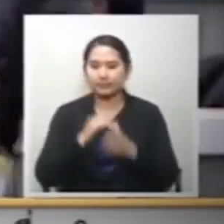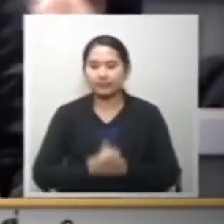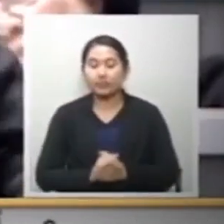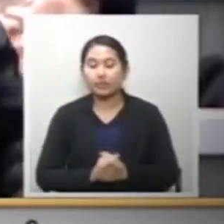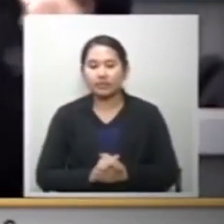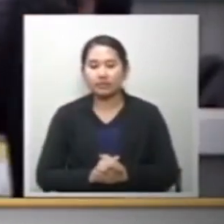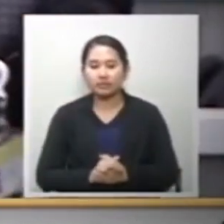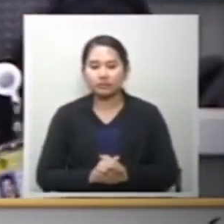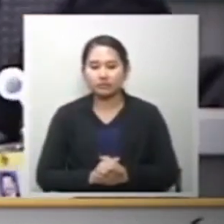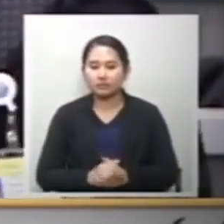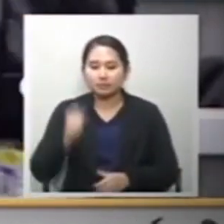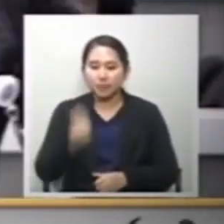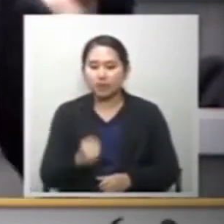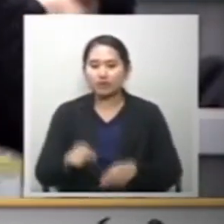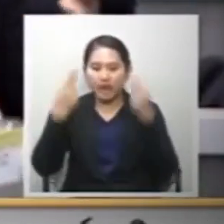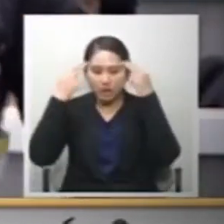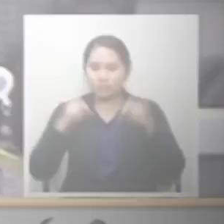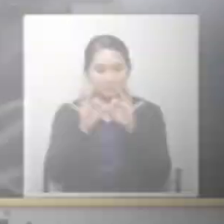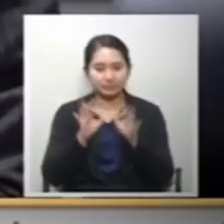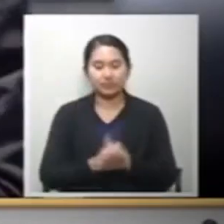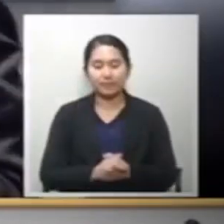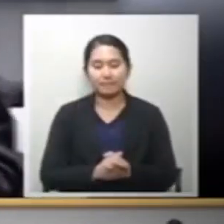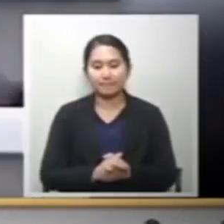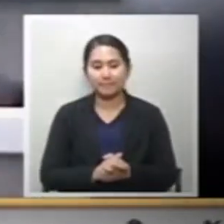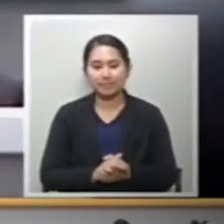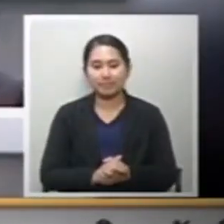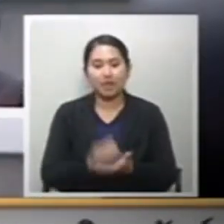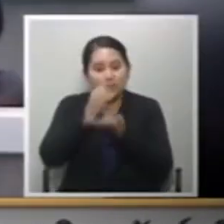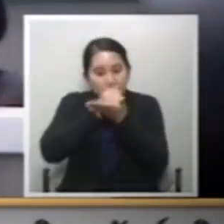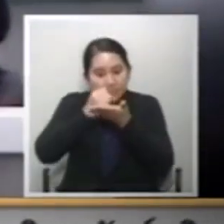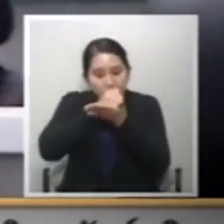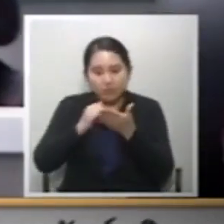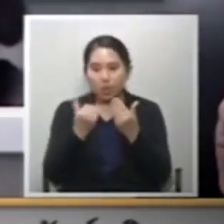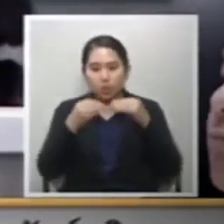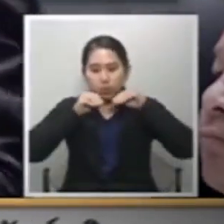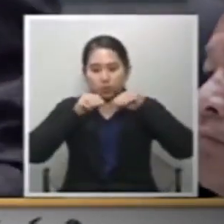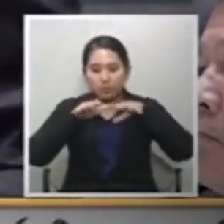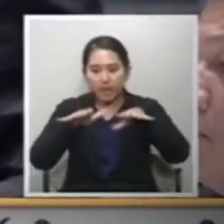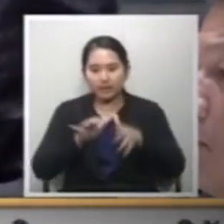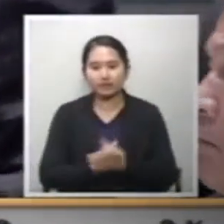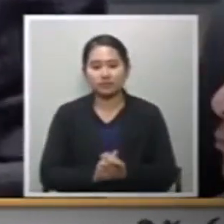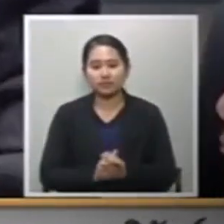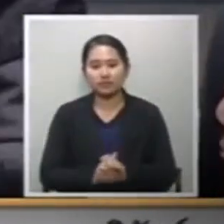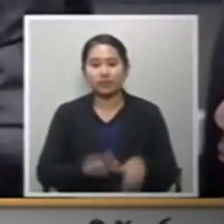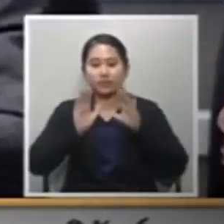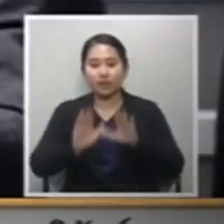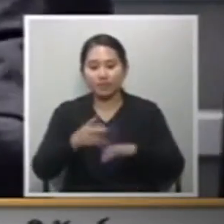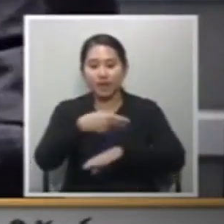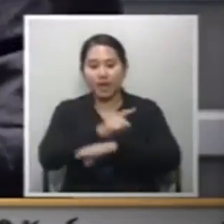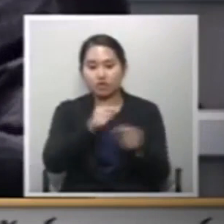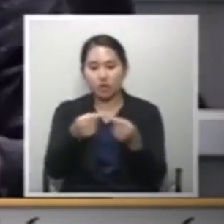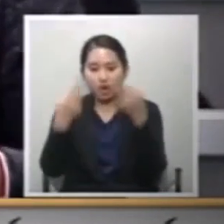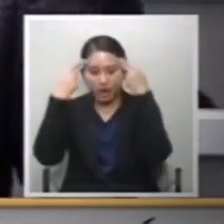ำและข้อมูลที่น่าสนใจดังนี้ ยาเสพติดระบาดหนักเหลือเกินผ่านท่านประธานถึงท่านนายกด้ว